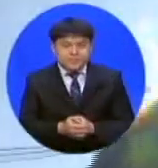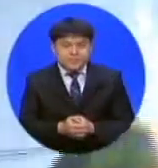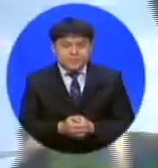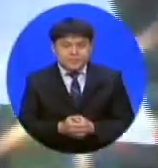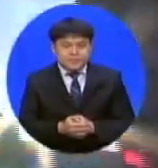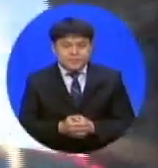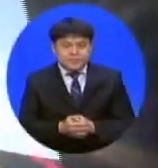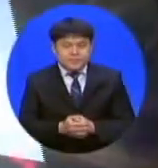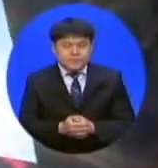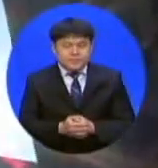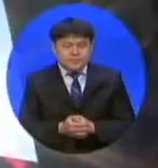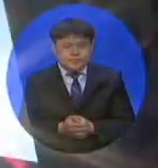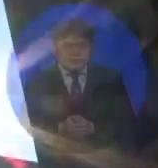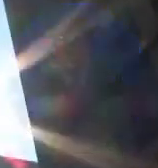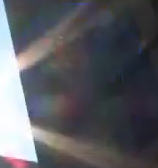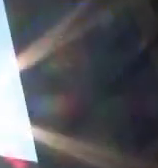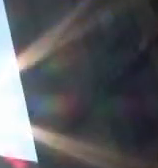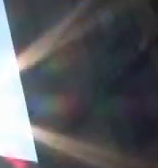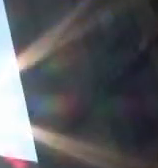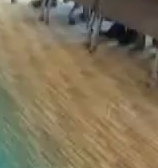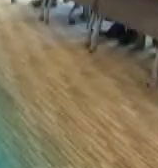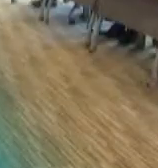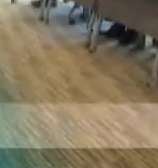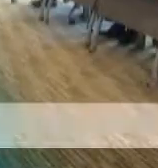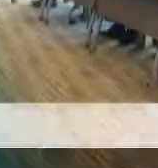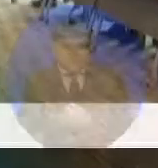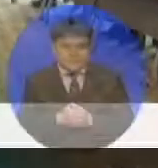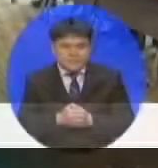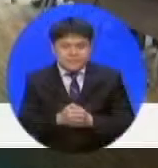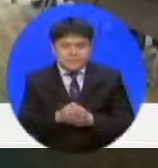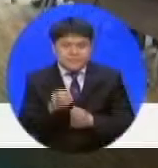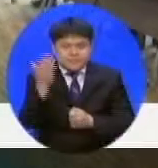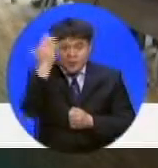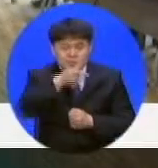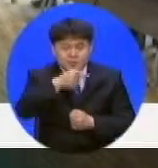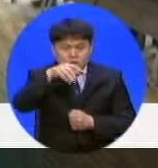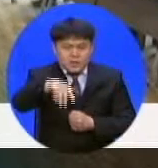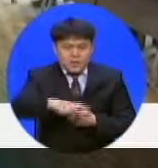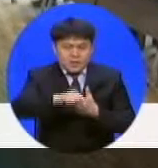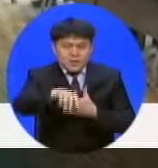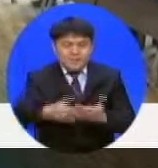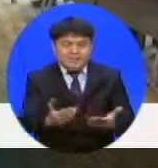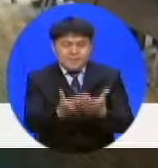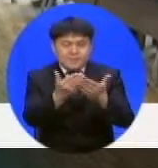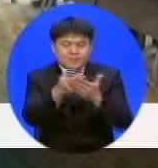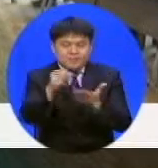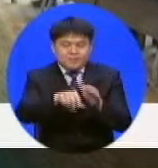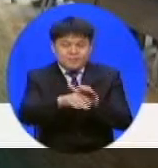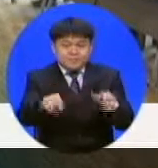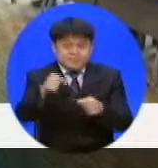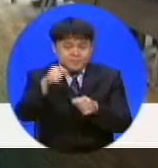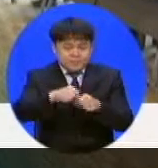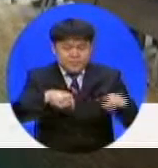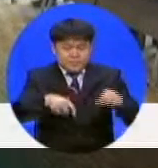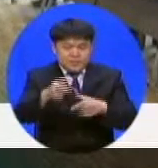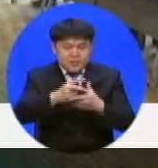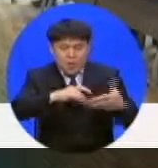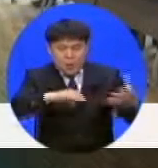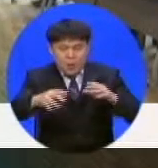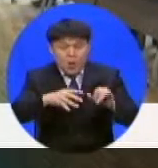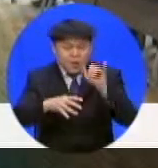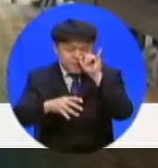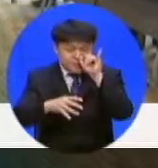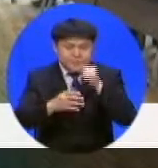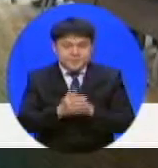경기 GTV 신희연입니다. 여수시의 지역 발전 방향과 문제 해결을 위한 정책 토론회가